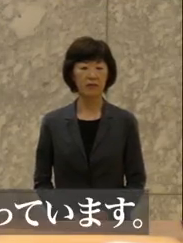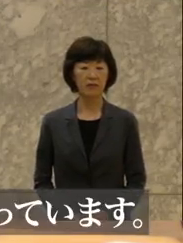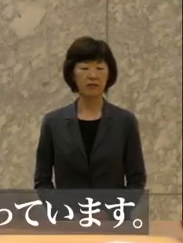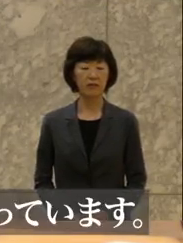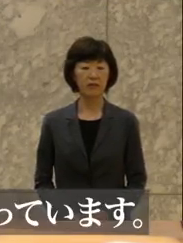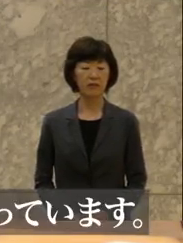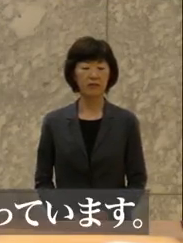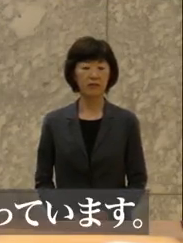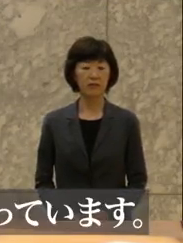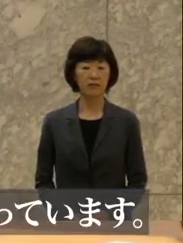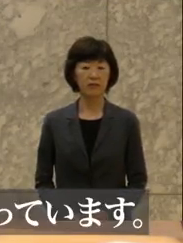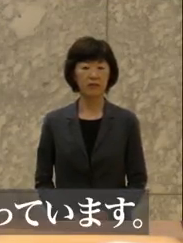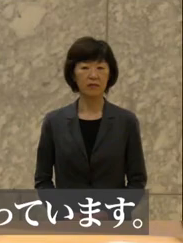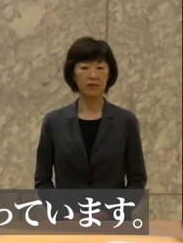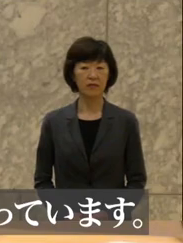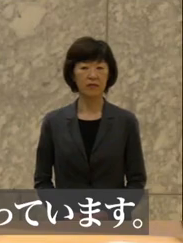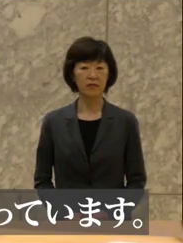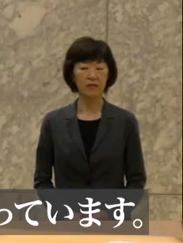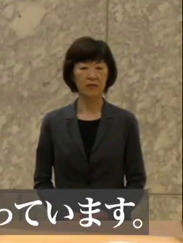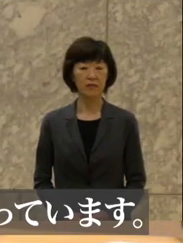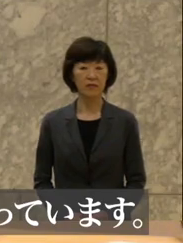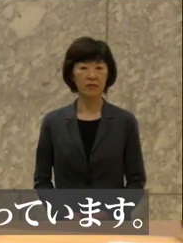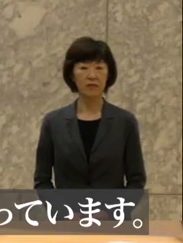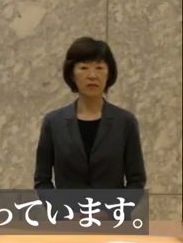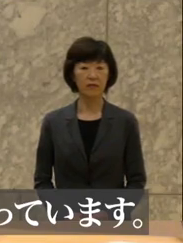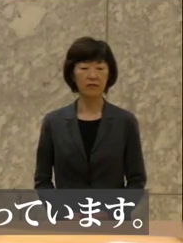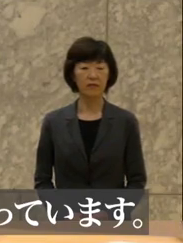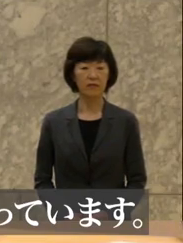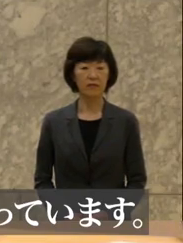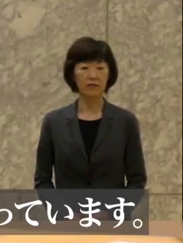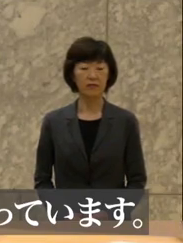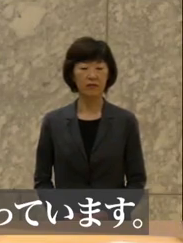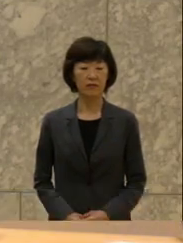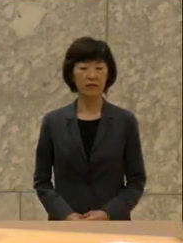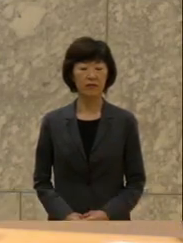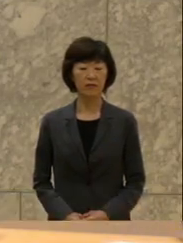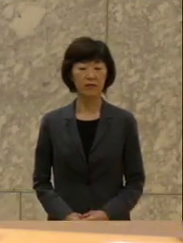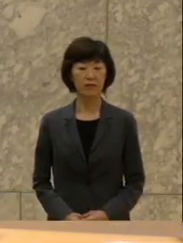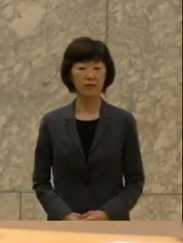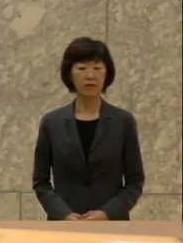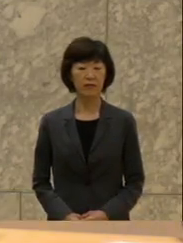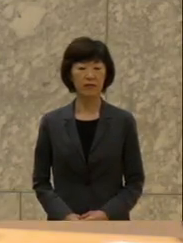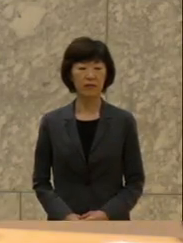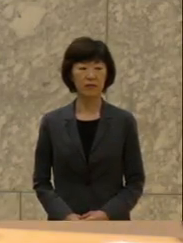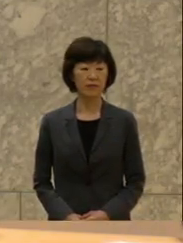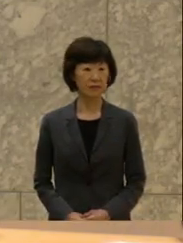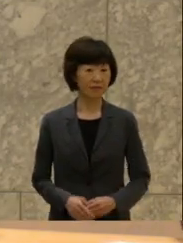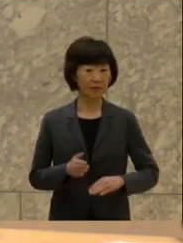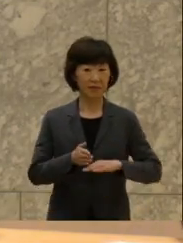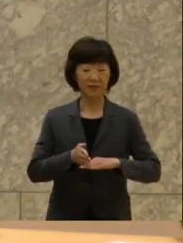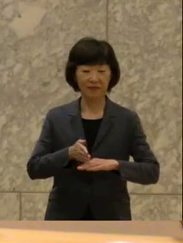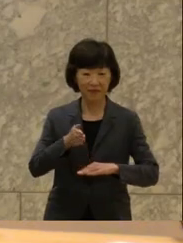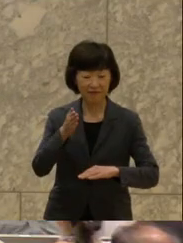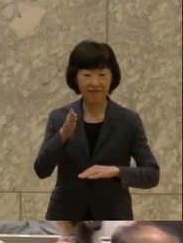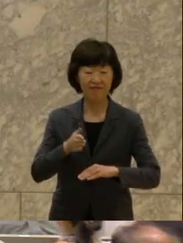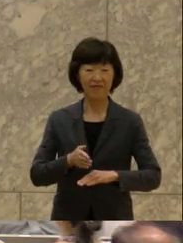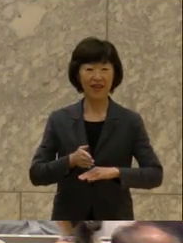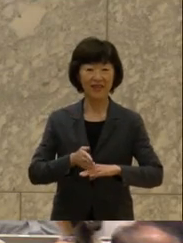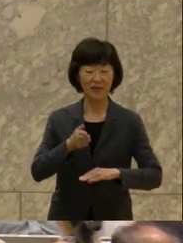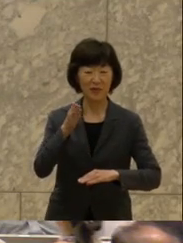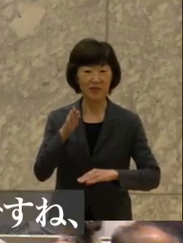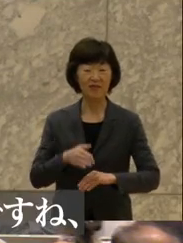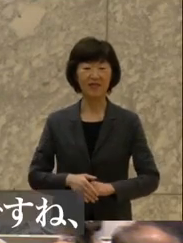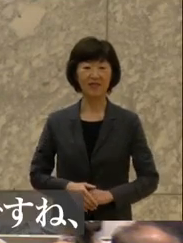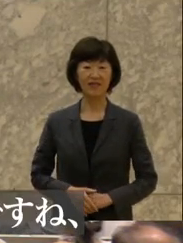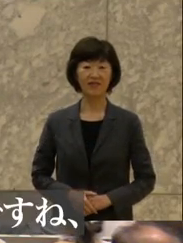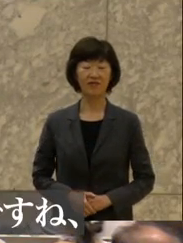があれば積極的に挑戦していくことが大事だなと思っていますなるほどありがとうございますありがとうございまし